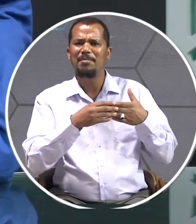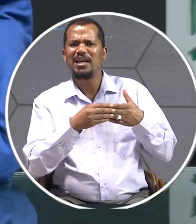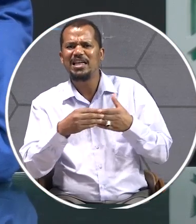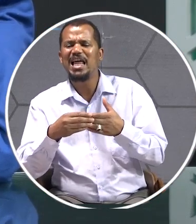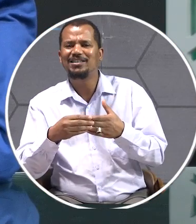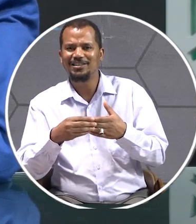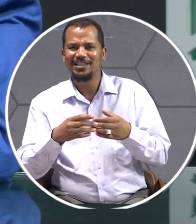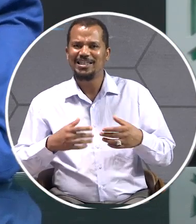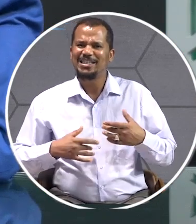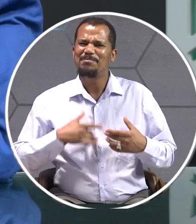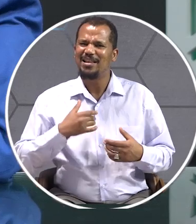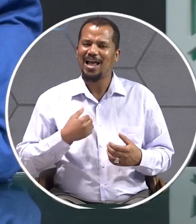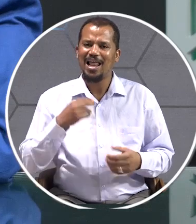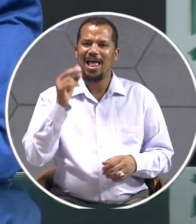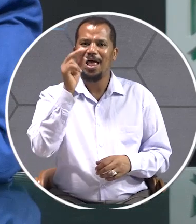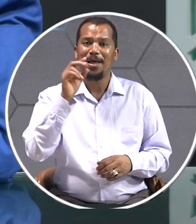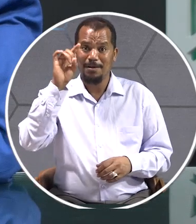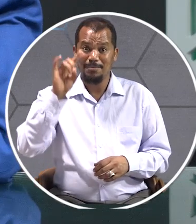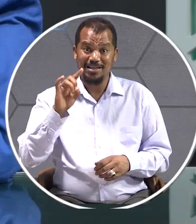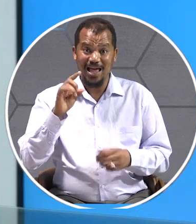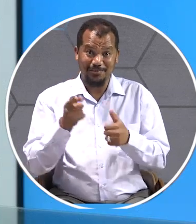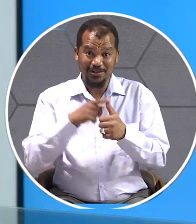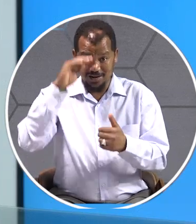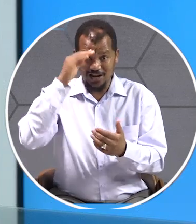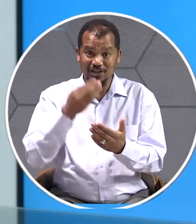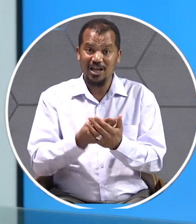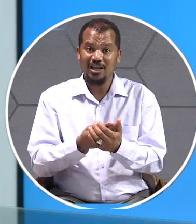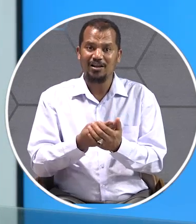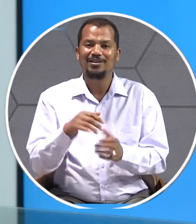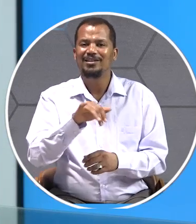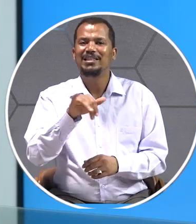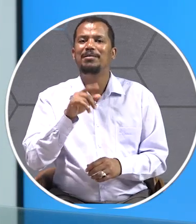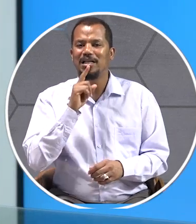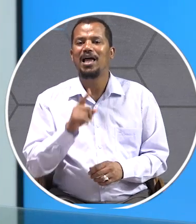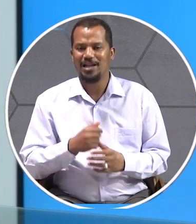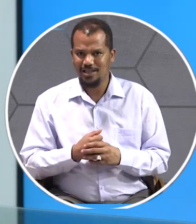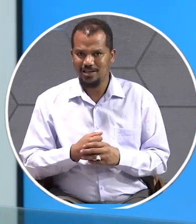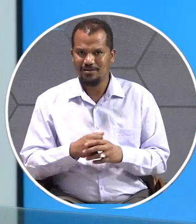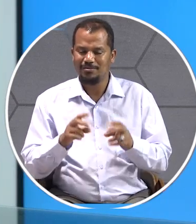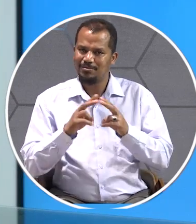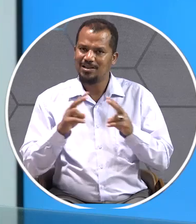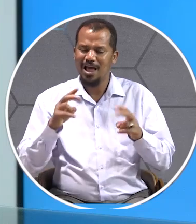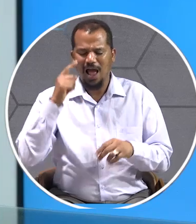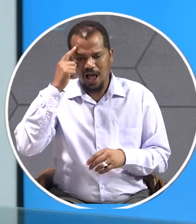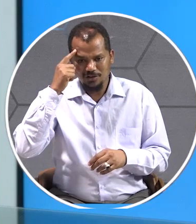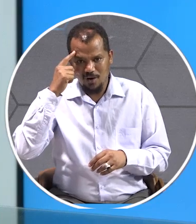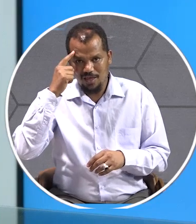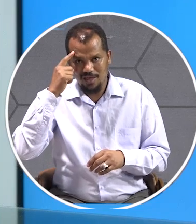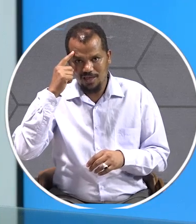የመሪነት ክህሎት ካለ? ቤዚ የመጀመሪያ ልጅ እንደዛ ናት። በጣም